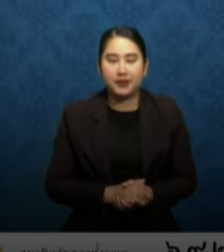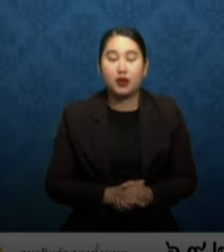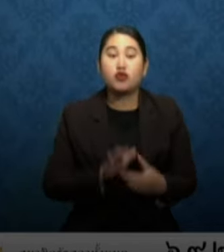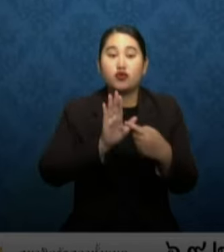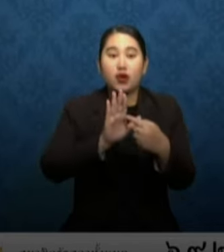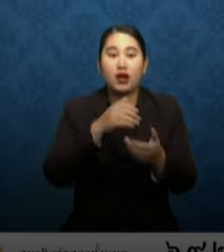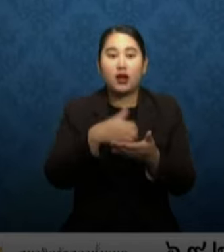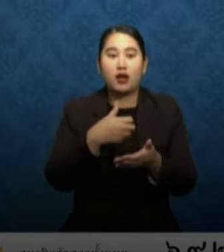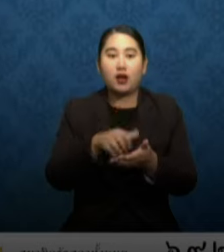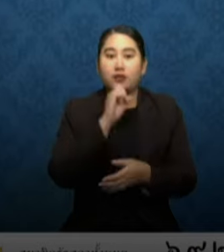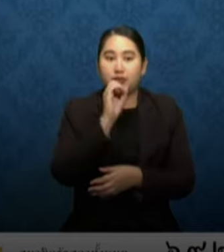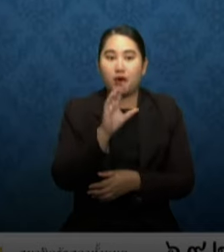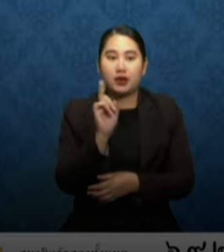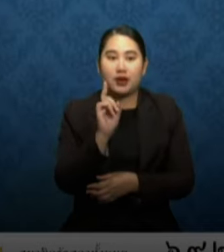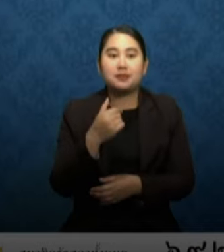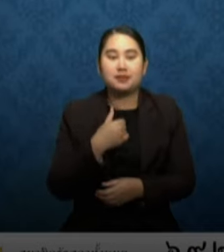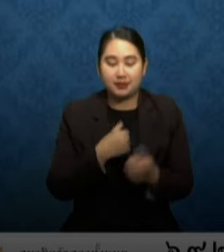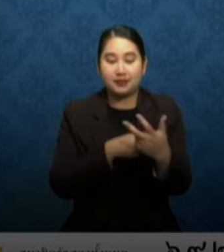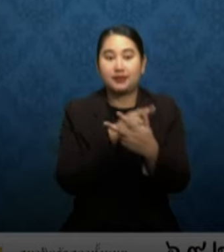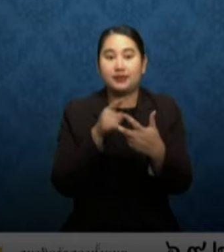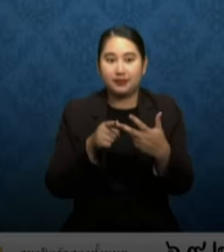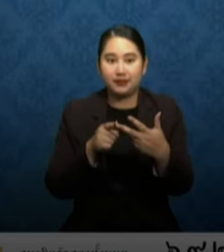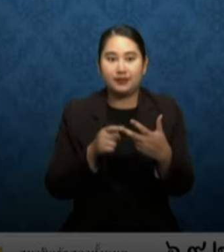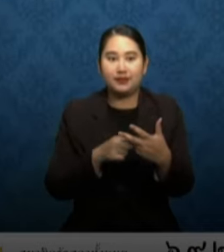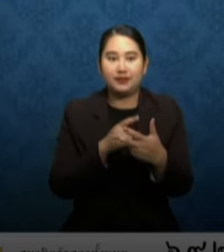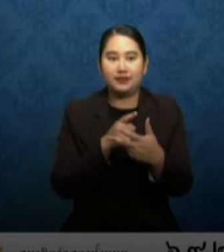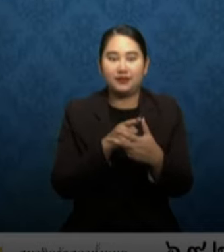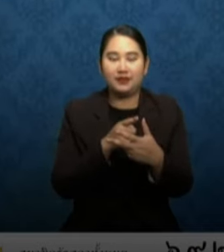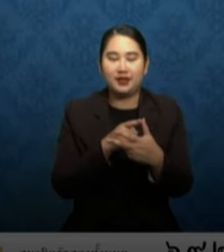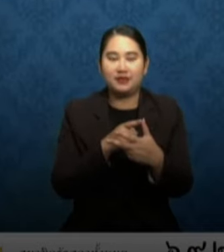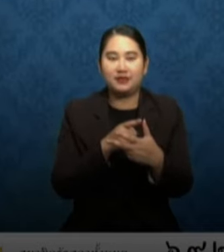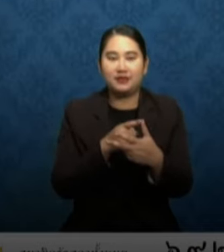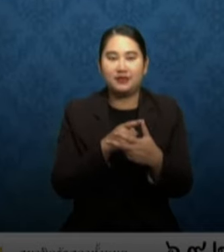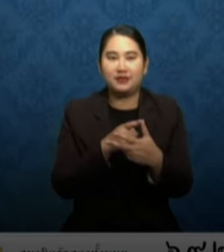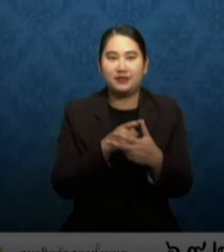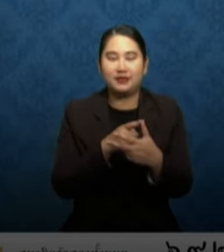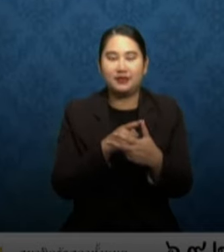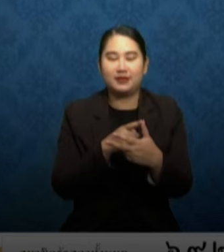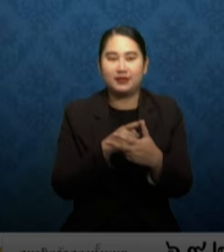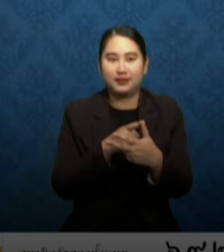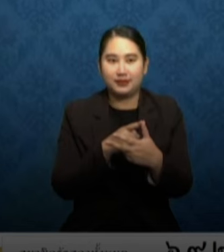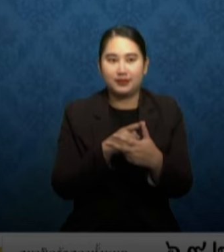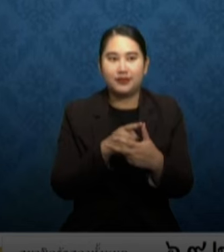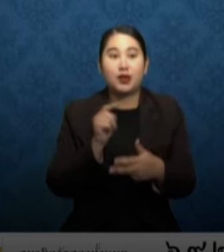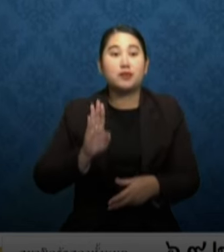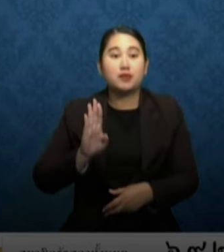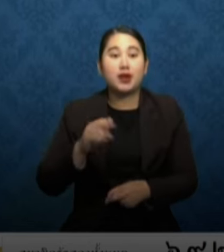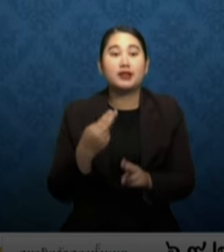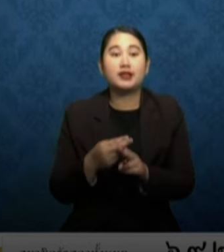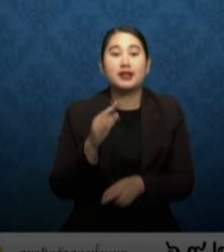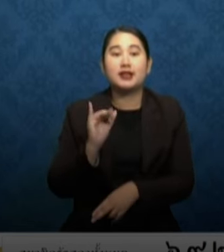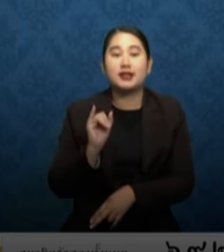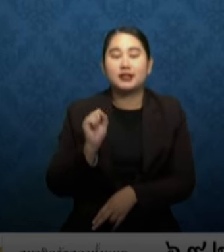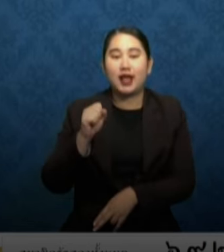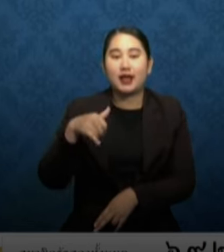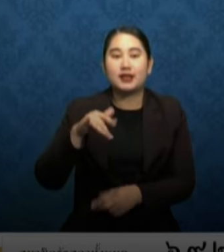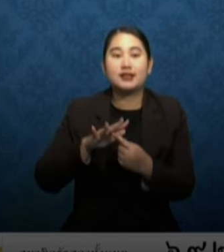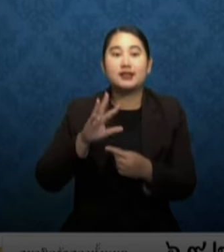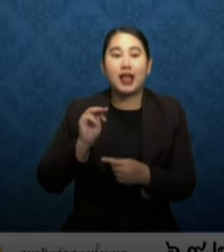ยกตัวอย่างให้ท่านประธานทราบสัก 3เรื่องครับ 3กรณีกรณีแรกบริษัทสยาม Lucky Building